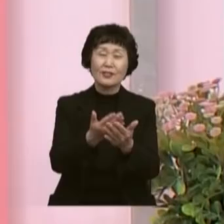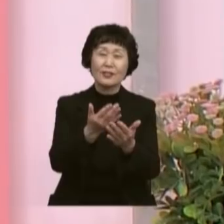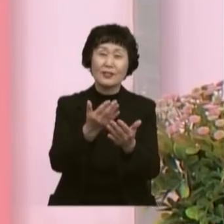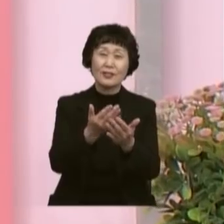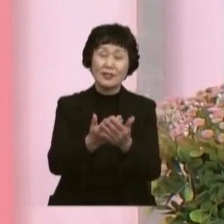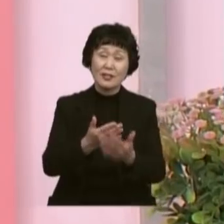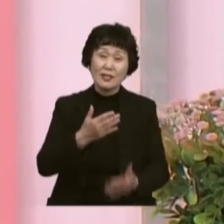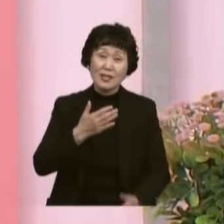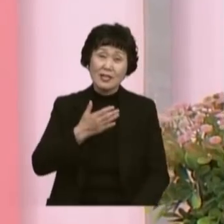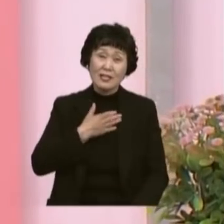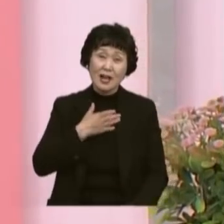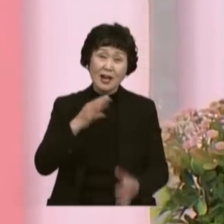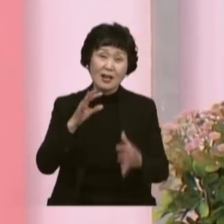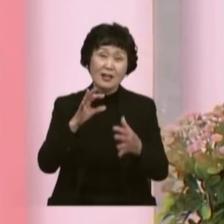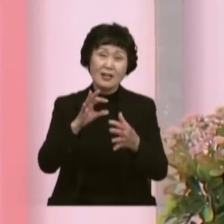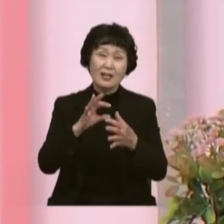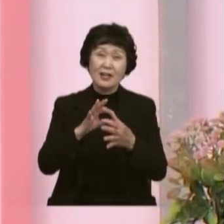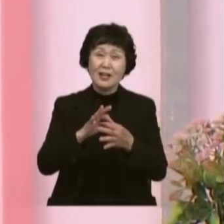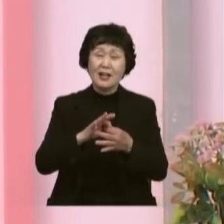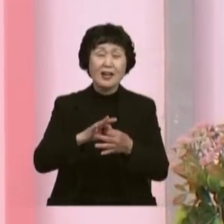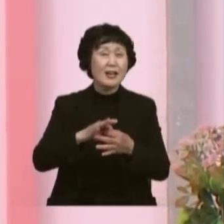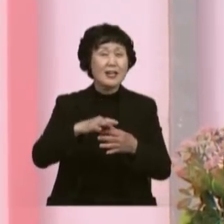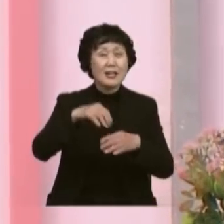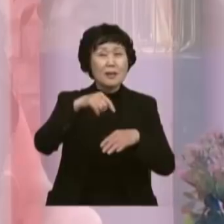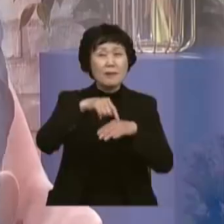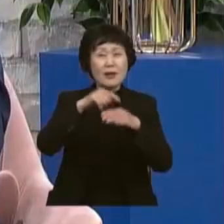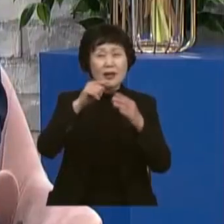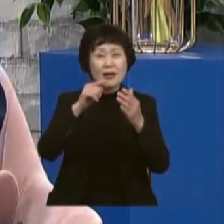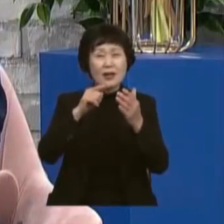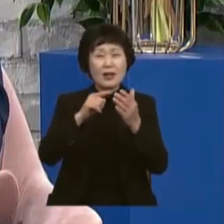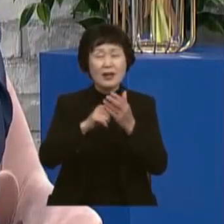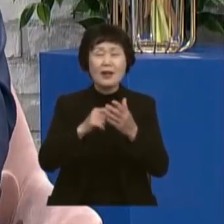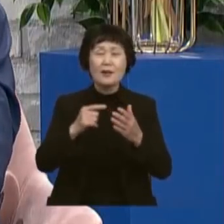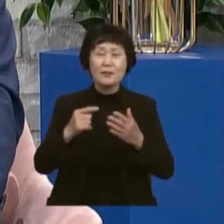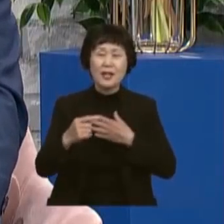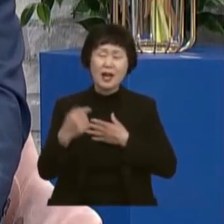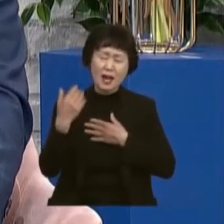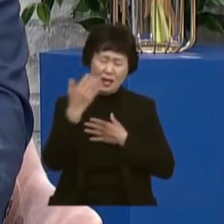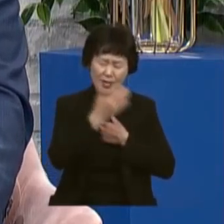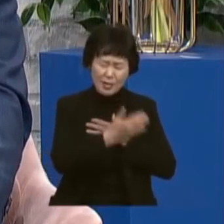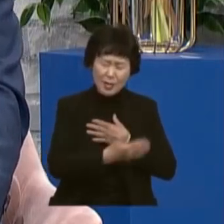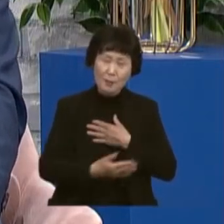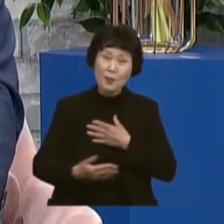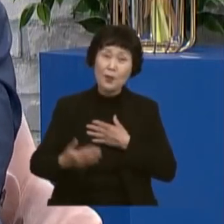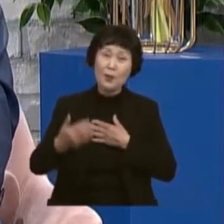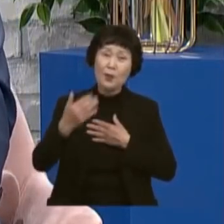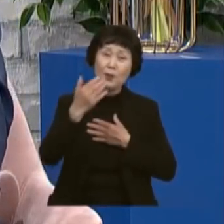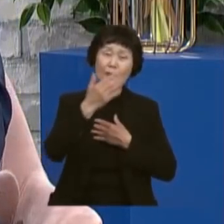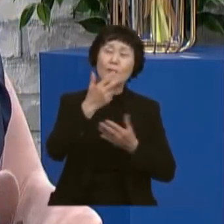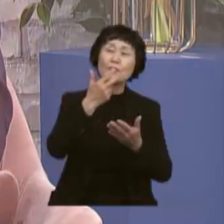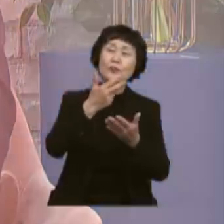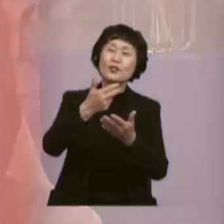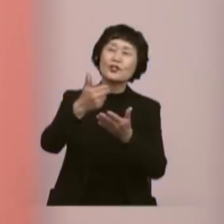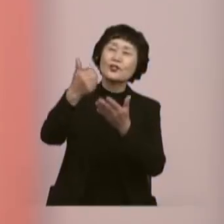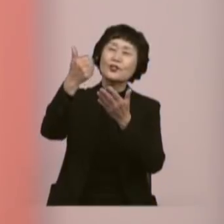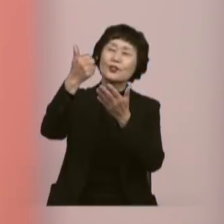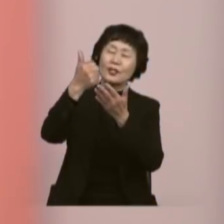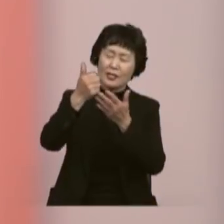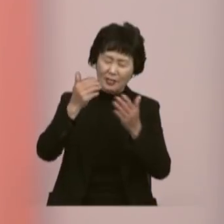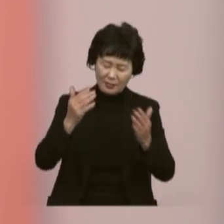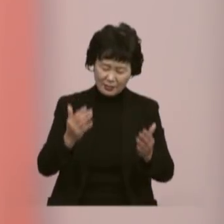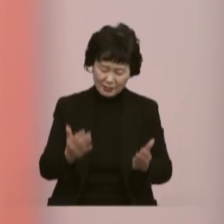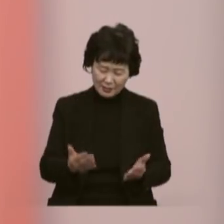나의 마음 나의 몸 주께 드리오니